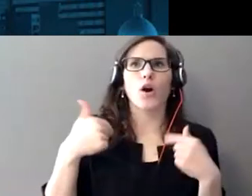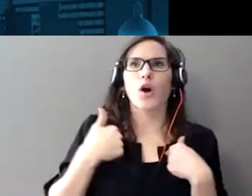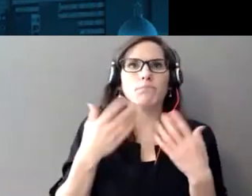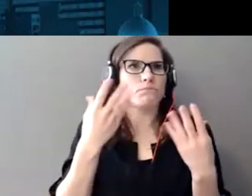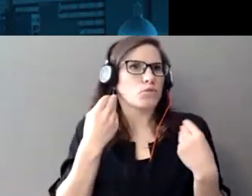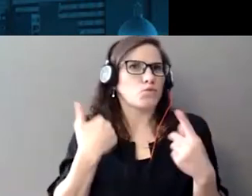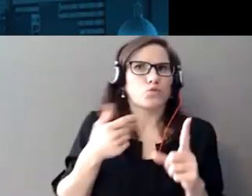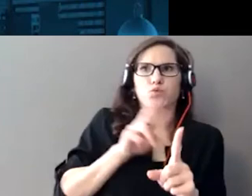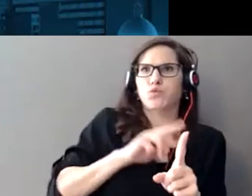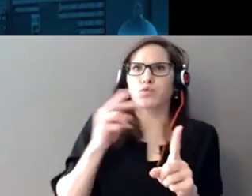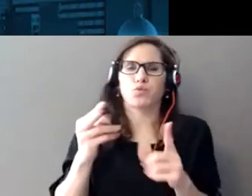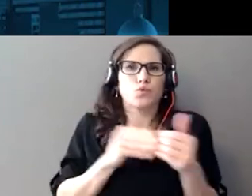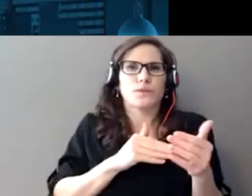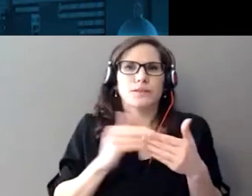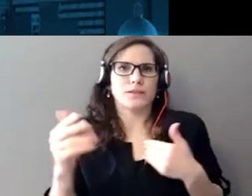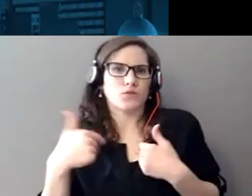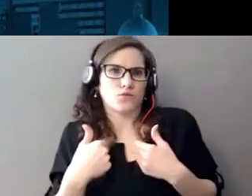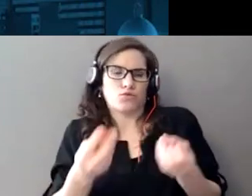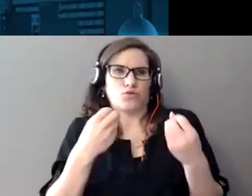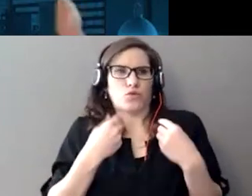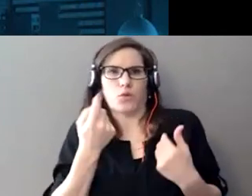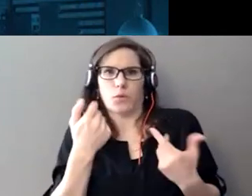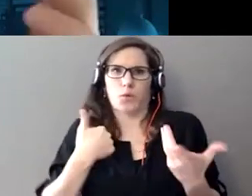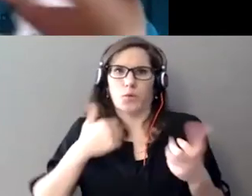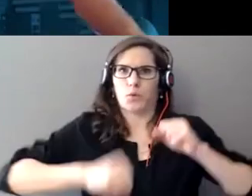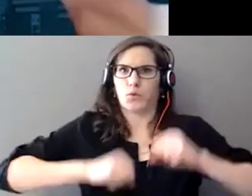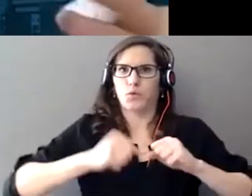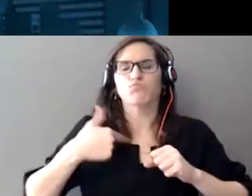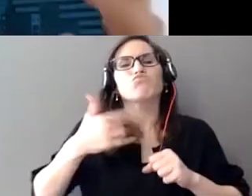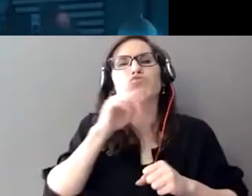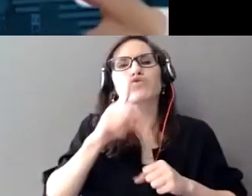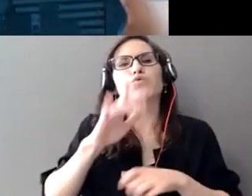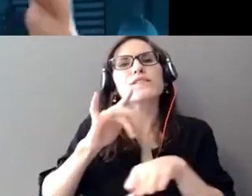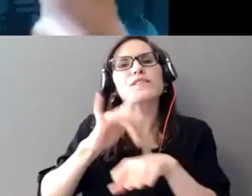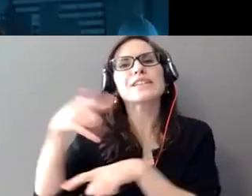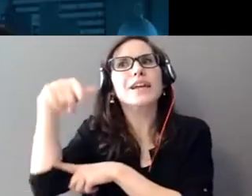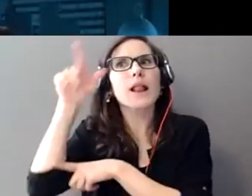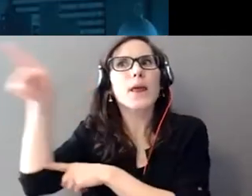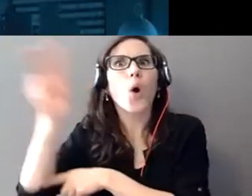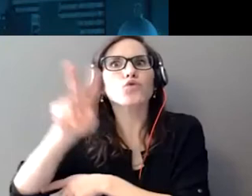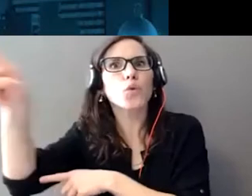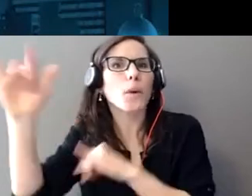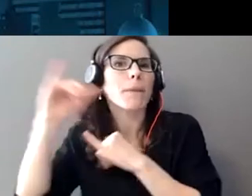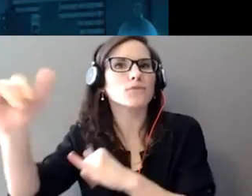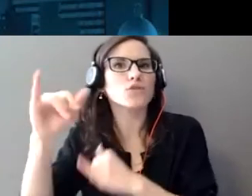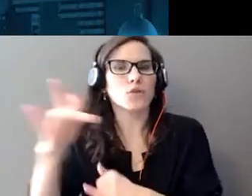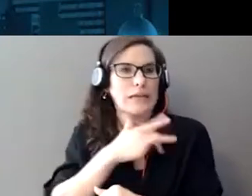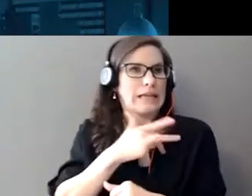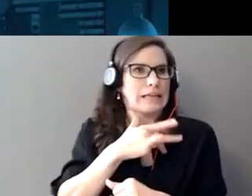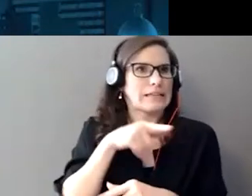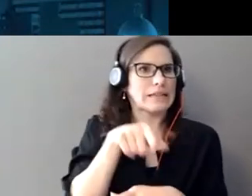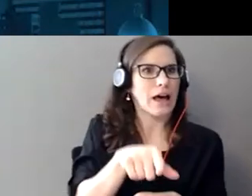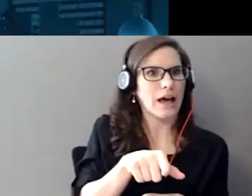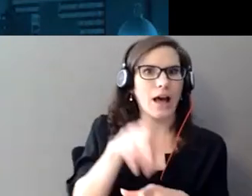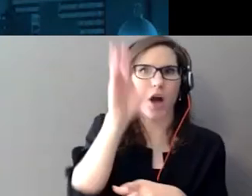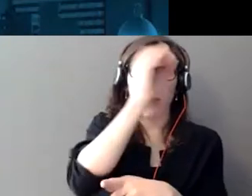vertige et j'imagine qu'à Lyon 2 c'est aussi le cas on sent que ça bouillonne et que ça tire d'un côté ou d'un